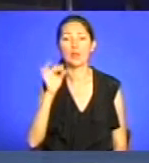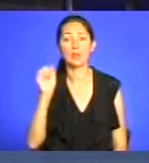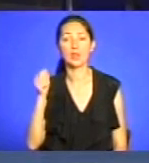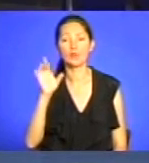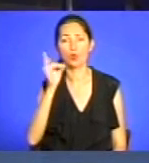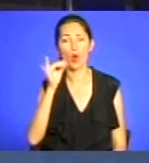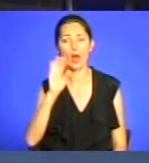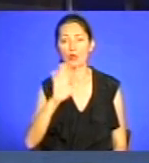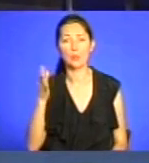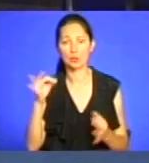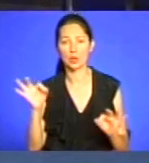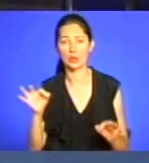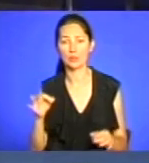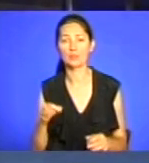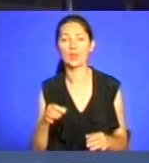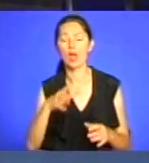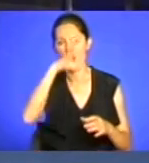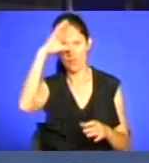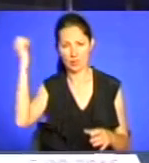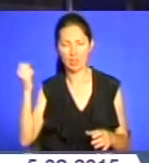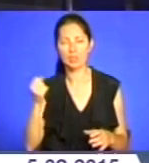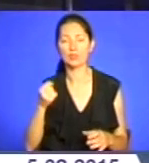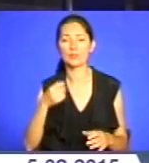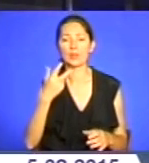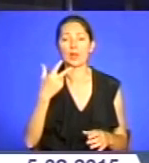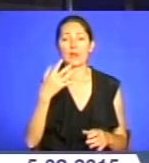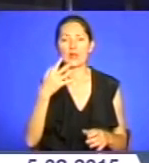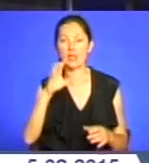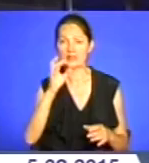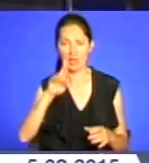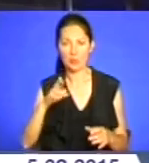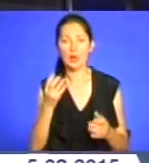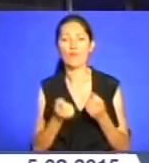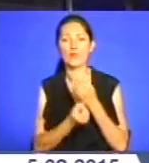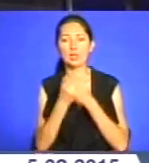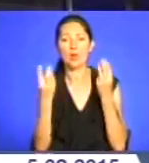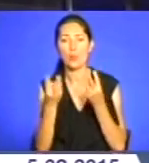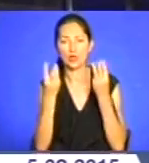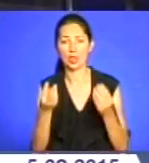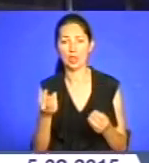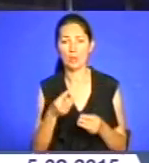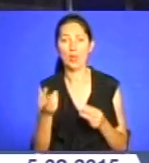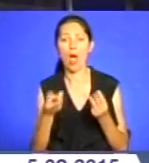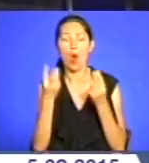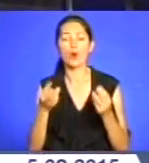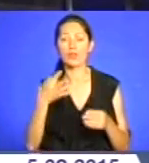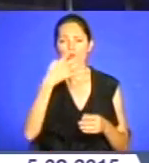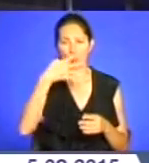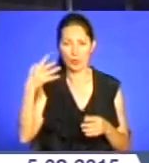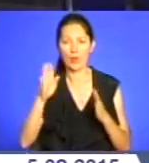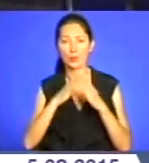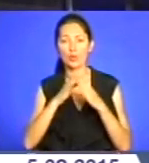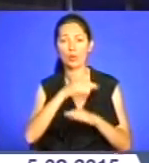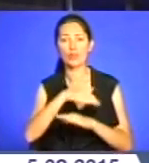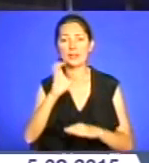У ніч на 5 серпня виникла масштабна пожежа в історичному центрі Тернополя. Горів 4-поверховий будинок на вулиці Сагайдачного, 1. Раніше